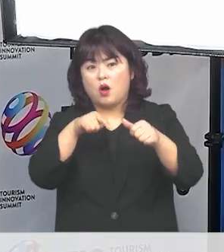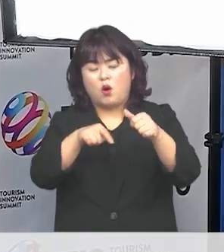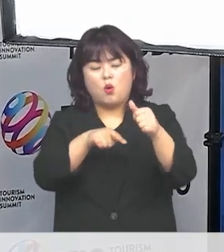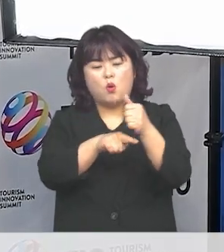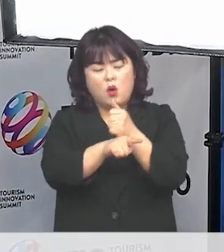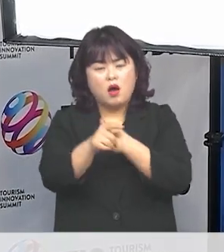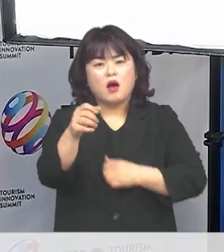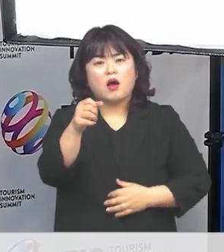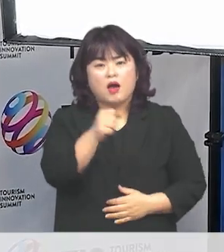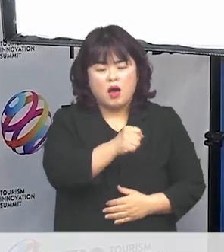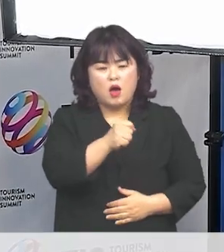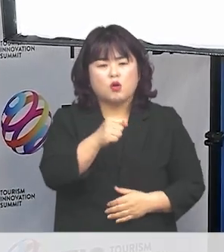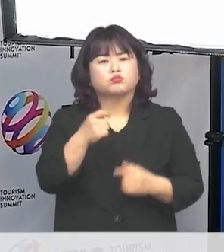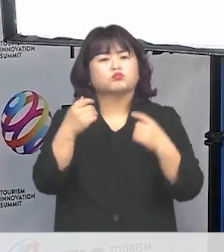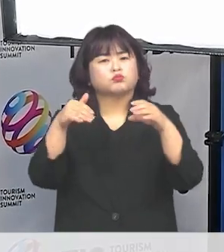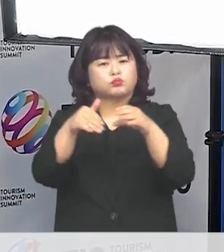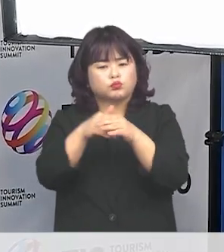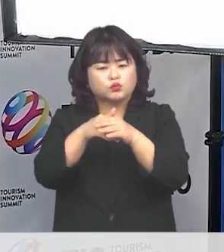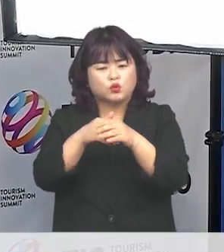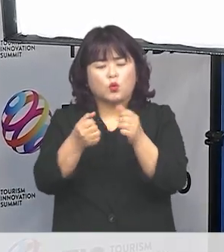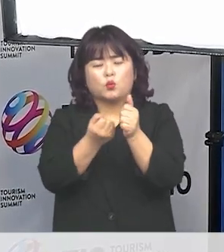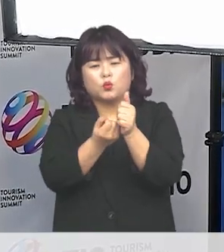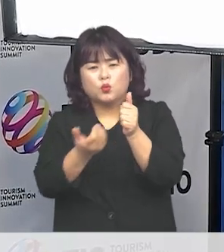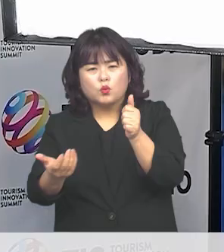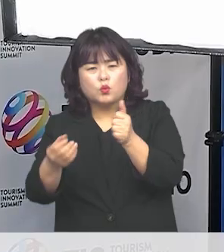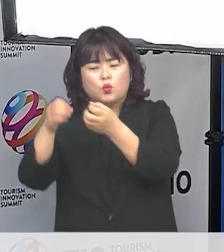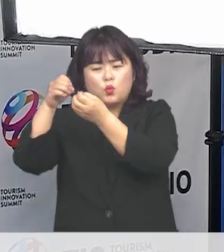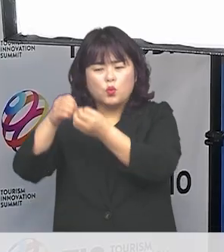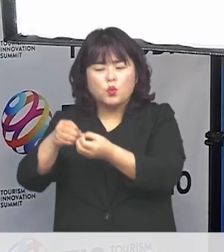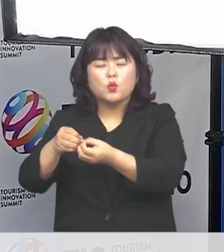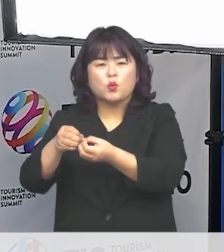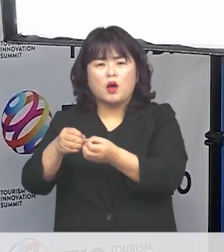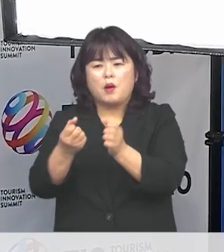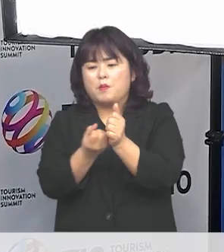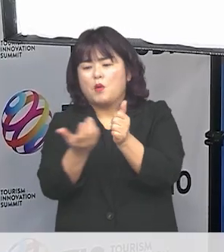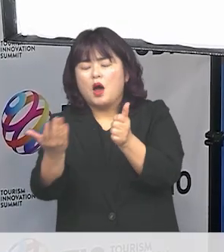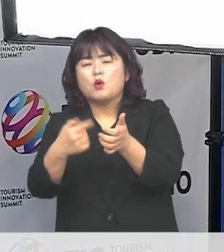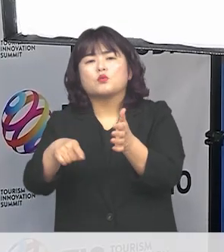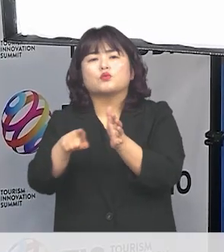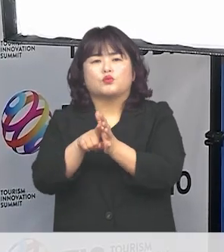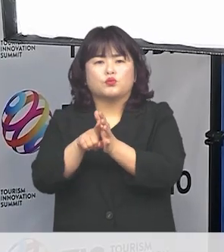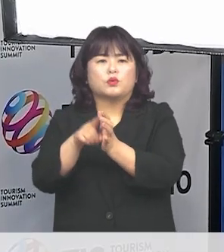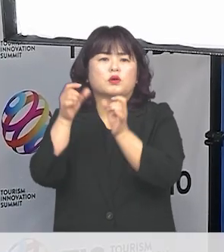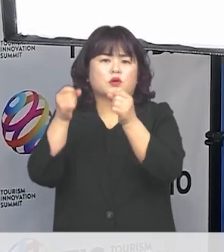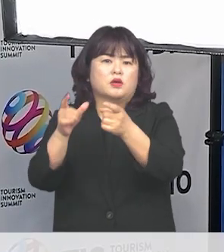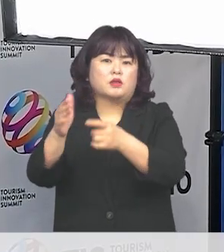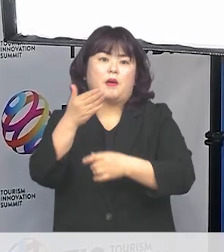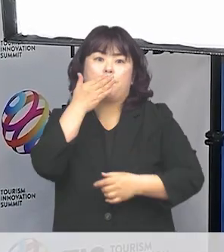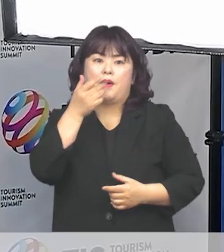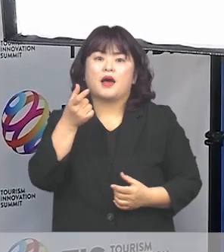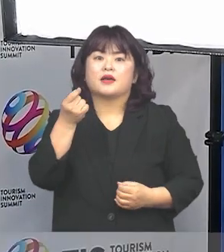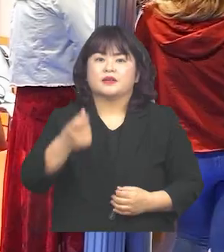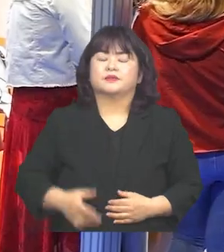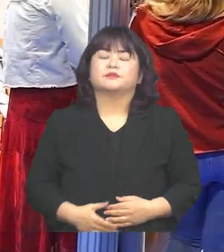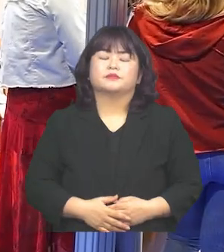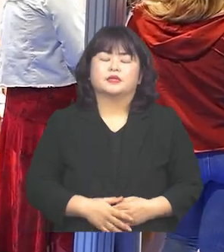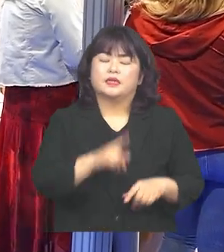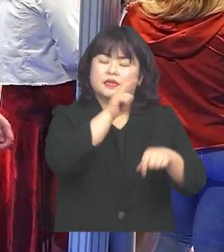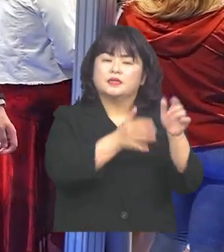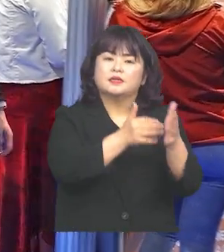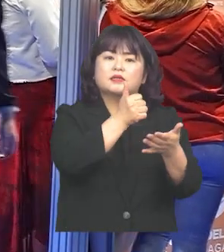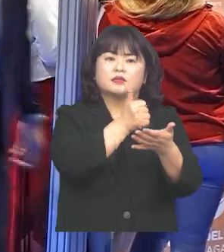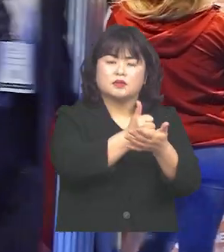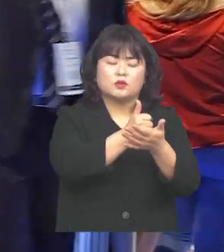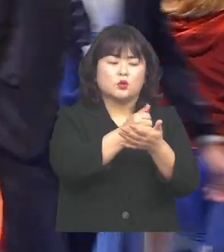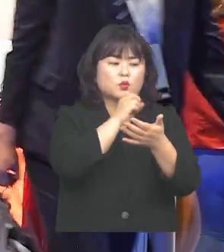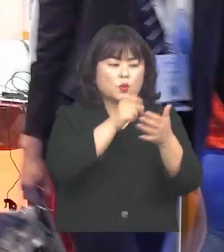것이 문화를 보존하고 계승하고 문화를 알리는 데 큰 역할을 하고 있고요. 이 시장